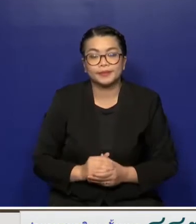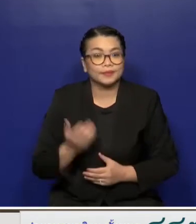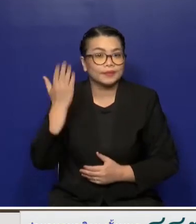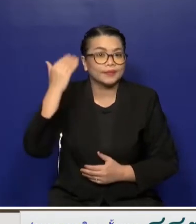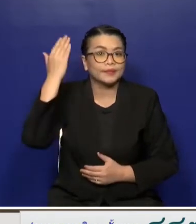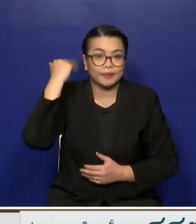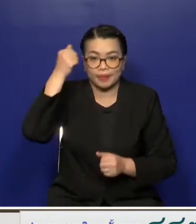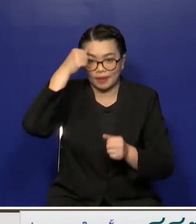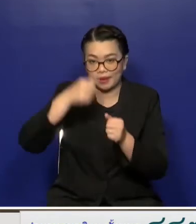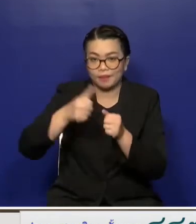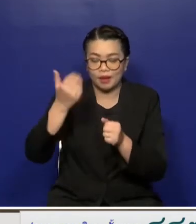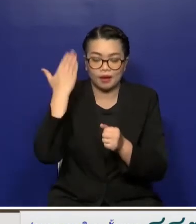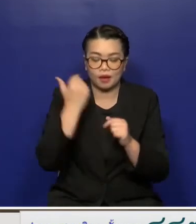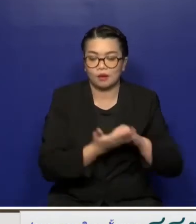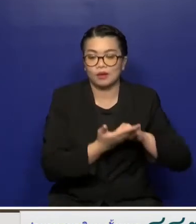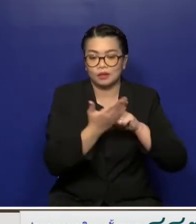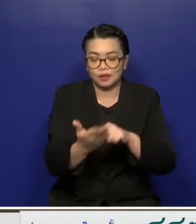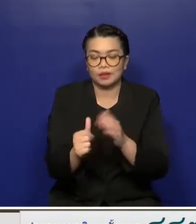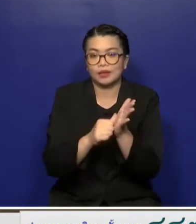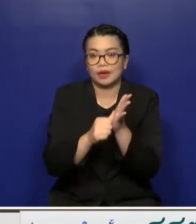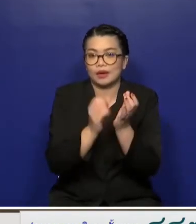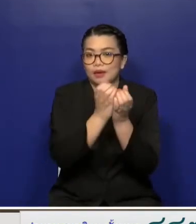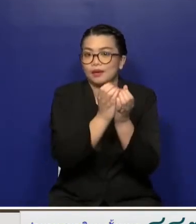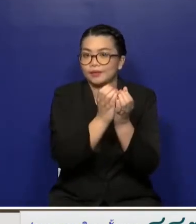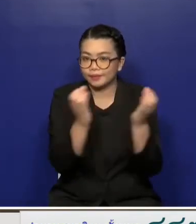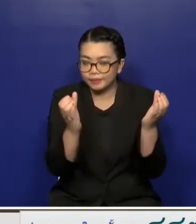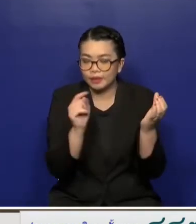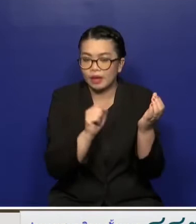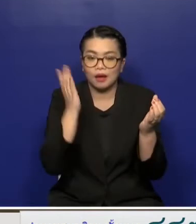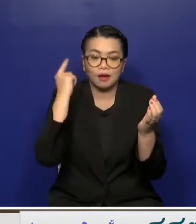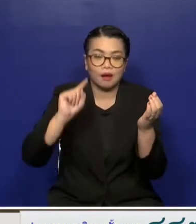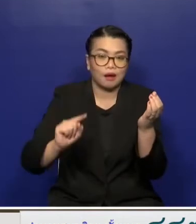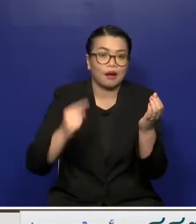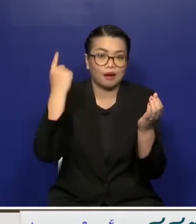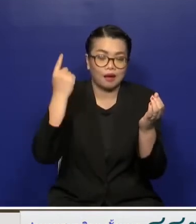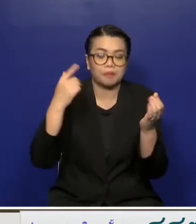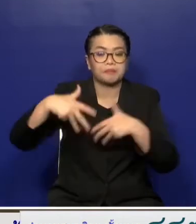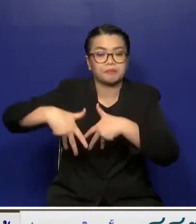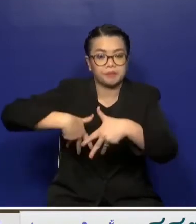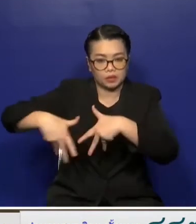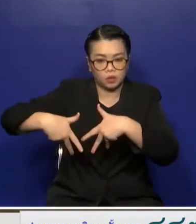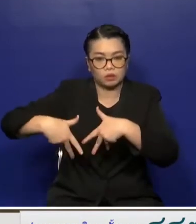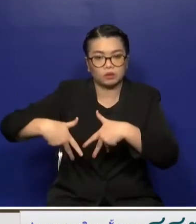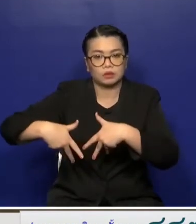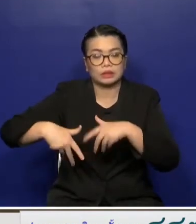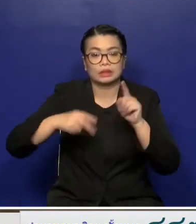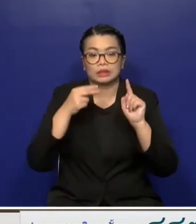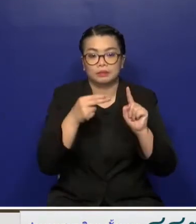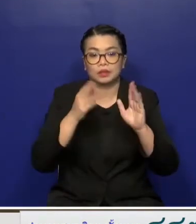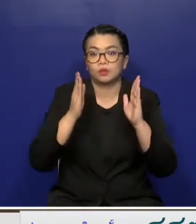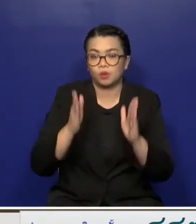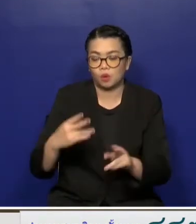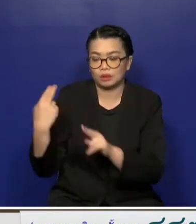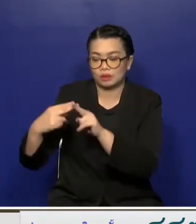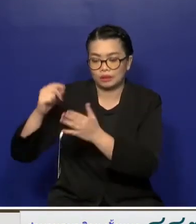นอร่างรัฐธรรมนูญแก้ไขกฎหมายรัฐธรรมนูญเข้ามาเนี่ยเป็นครั้งแรกนะครับที่ประชาชน 10,000 คนเข้าชื่อกันเสนอกฎหม